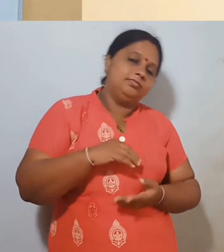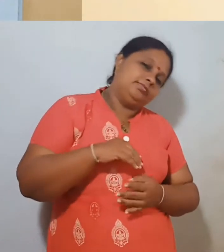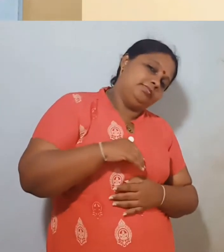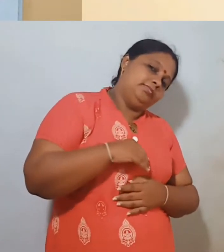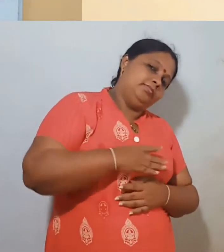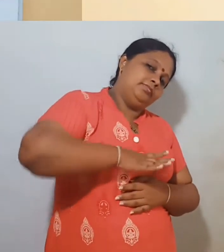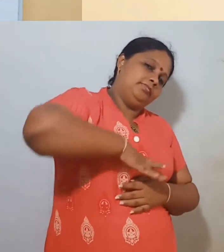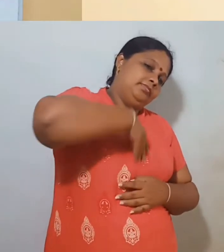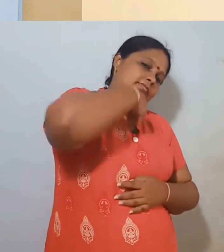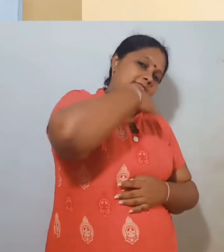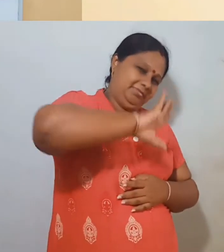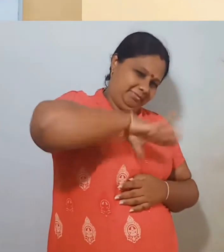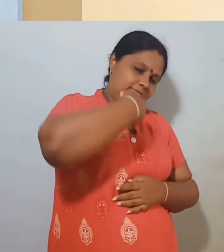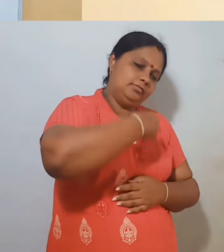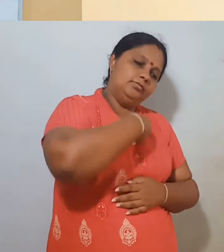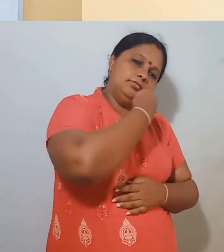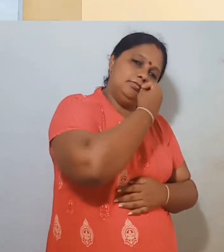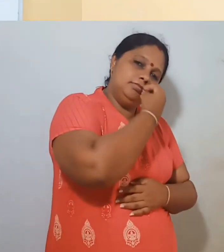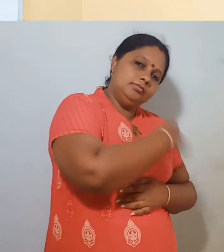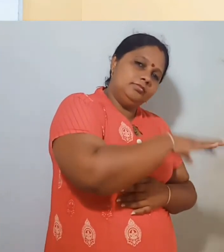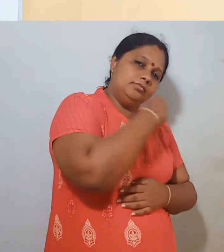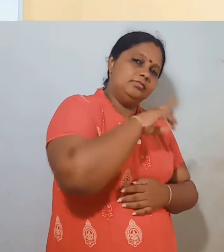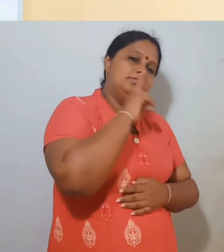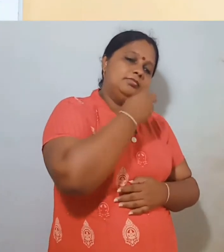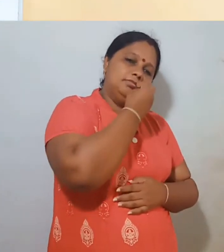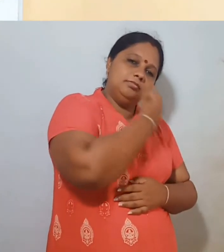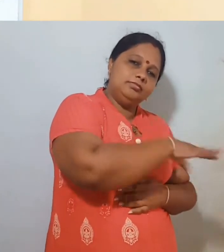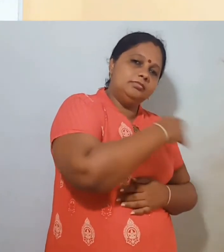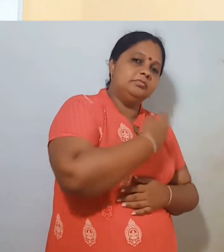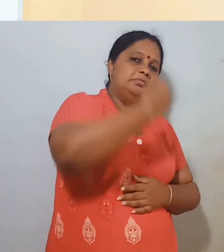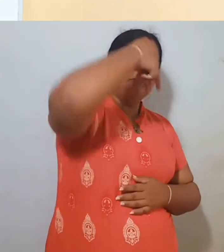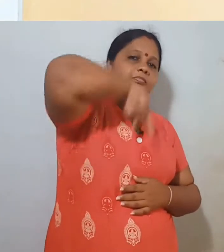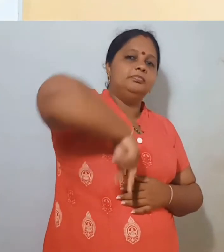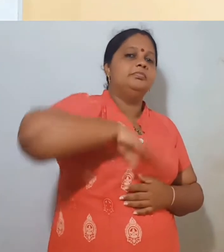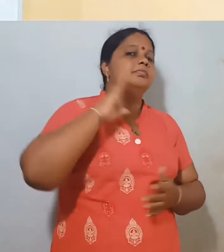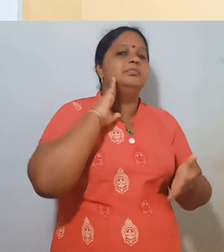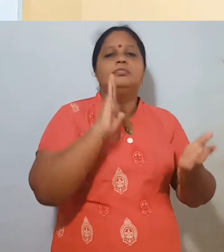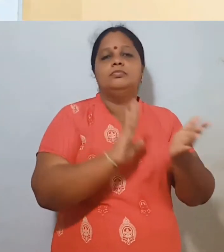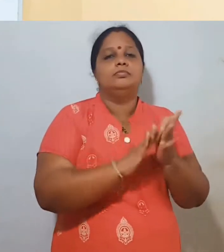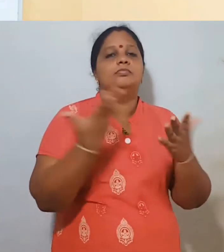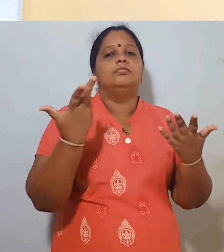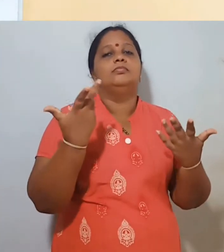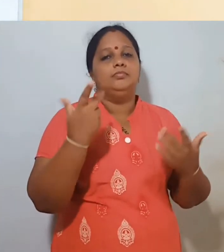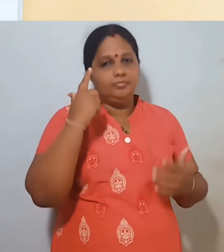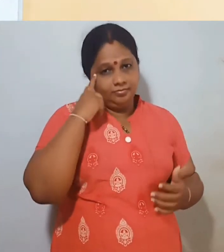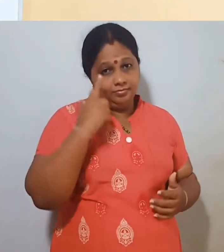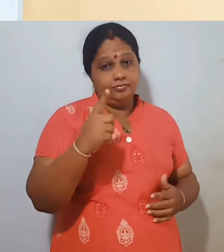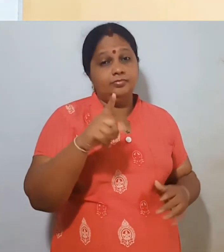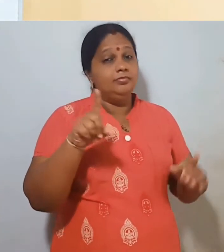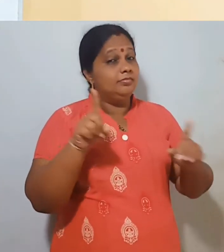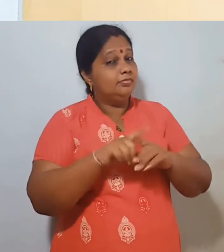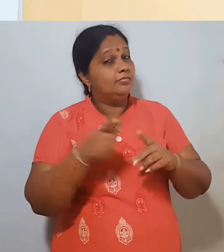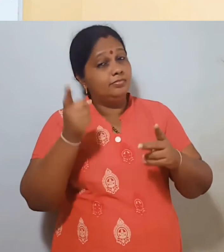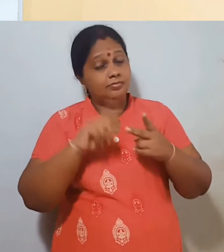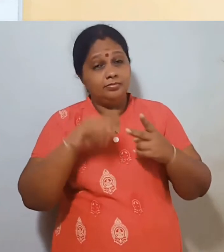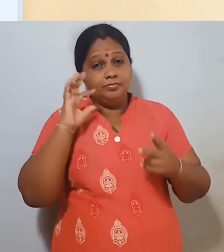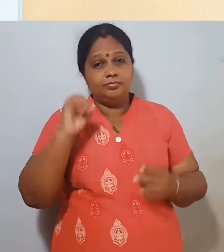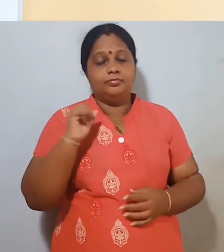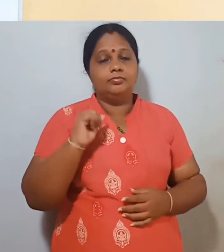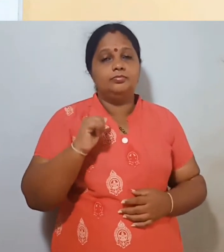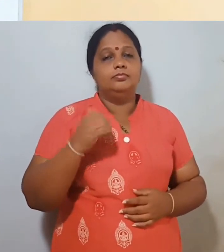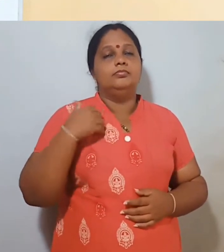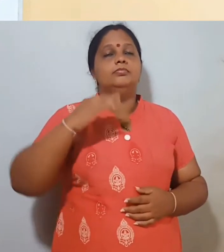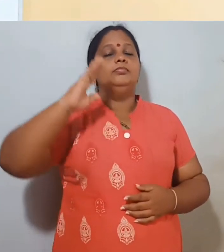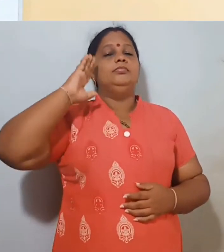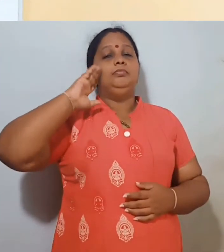சைட்டால வளைஞ்சிரும், உள்ளுக்கு போகாது. அது ஒரு முக்கிய காரணம். அடுத்த காரணம், மயக்க நிலையில் இருக்கிறால் நிமிந்து படுக்கக்குள்ள அவரை காத்து